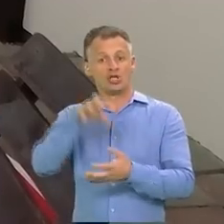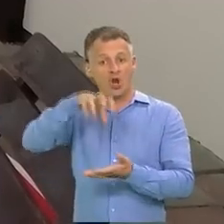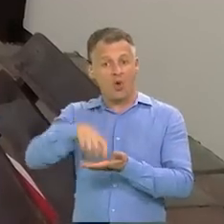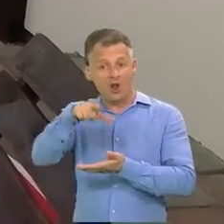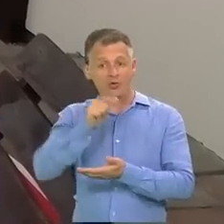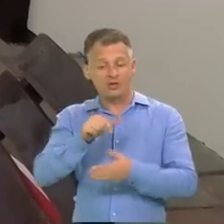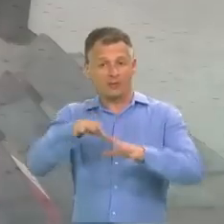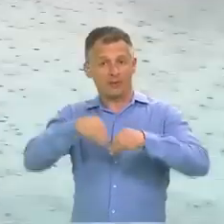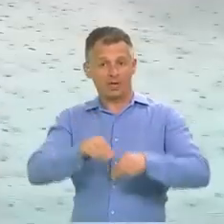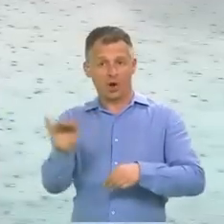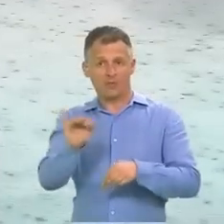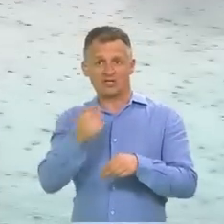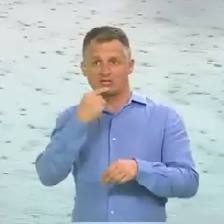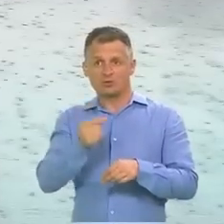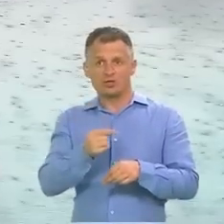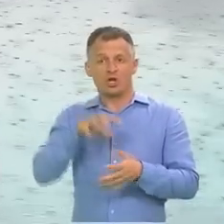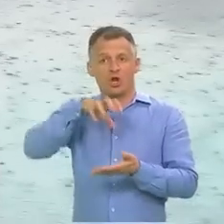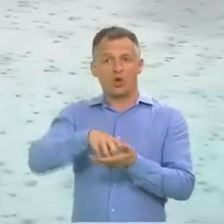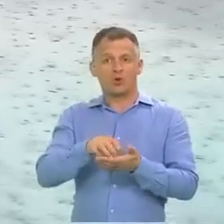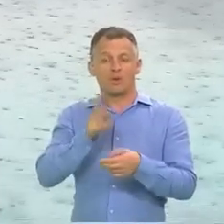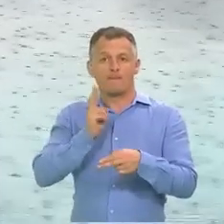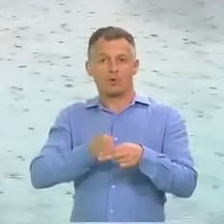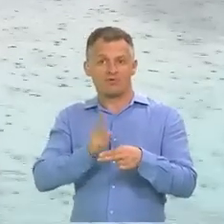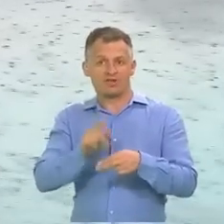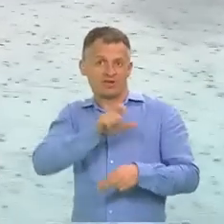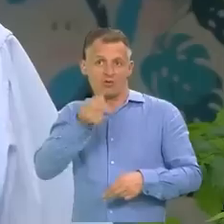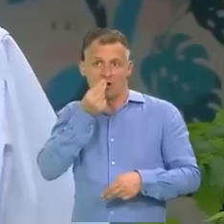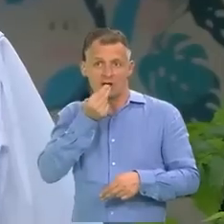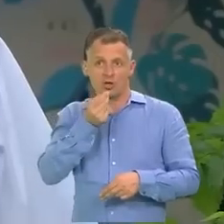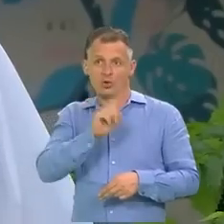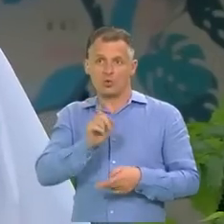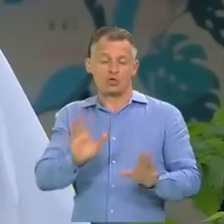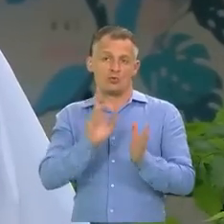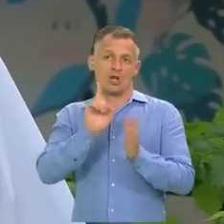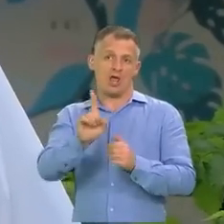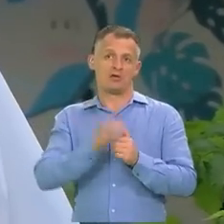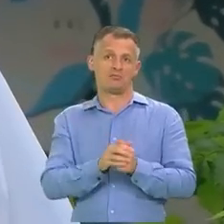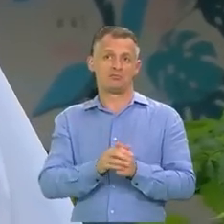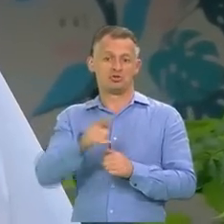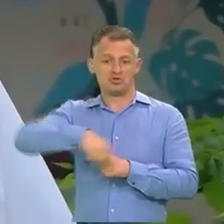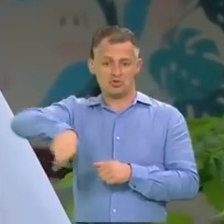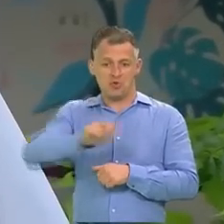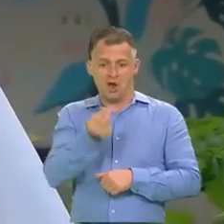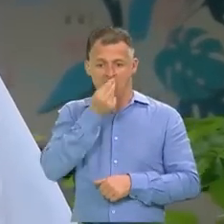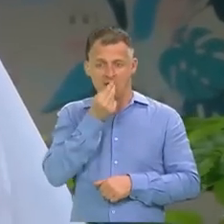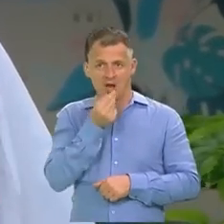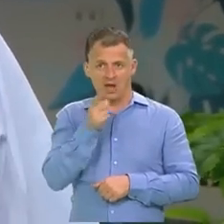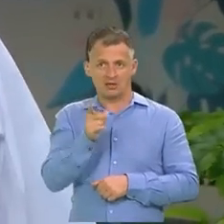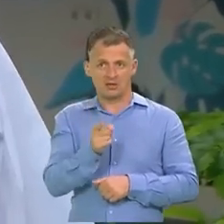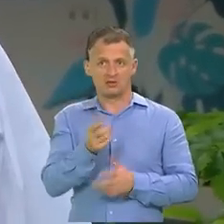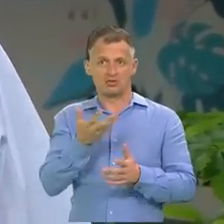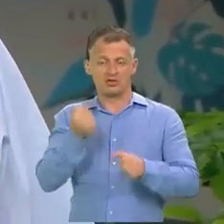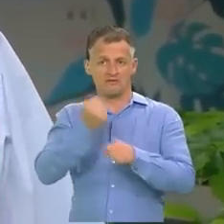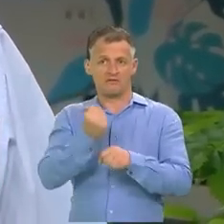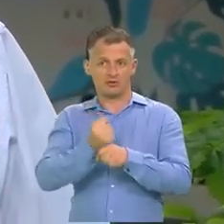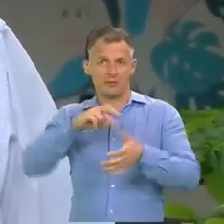cazat copiii susțin că focarul de toxi-infecție nu ar fi pornit din cauza lor. Chiar și noi am servit masa din preparatele care s-au făcut.